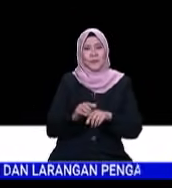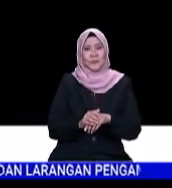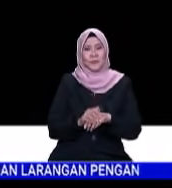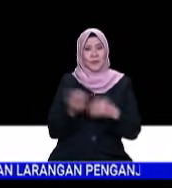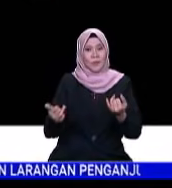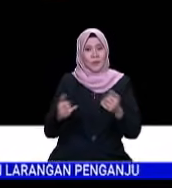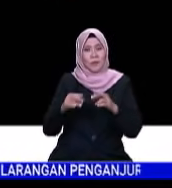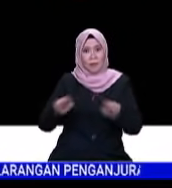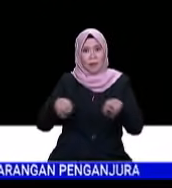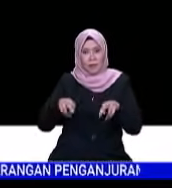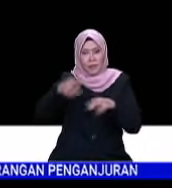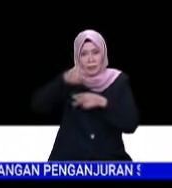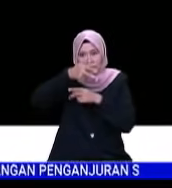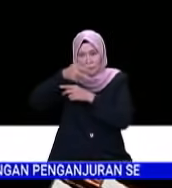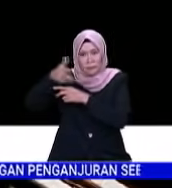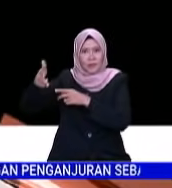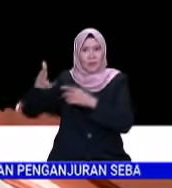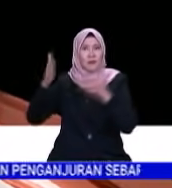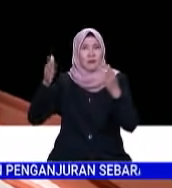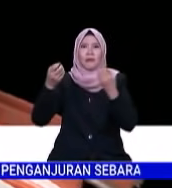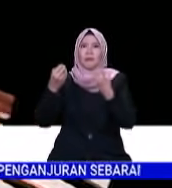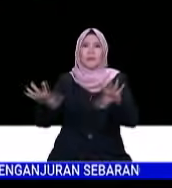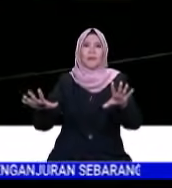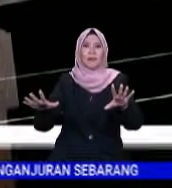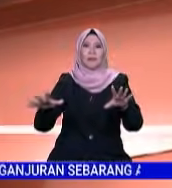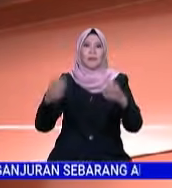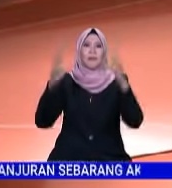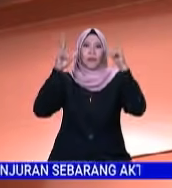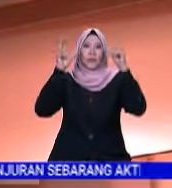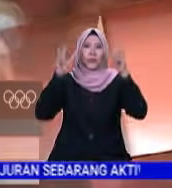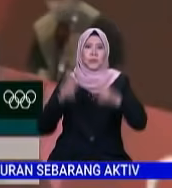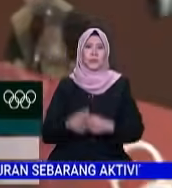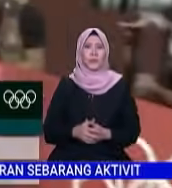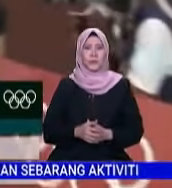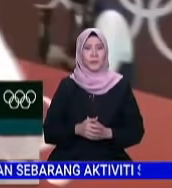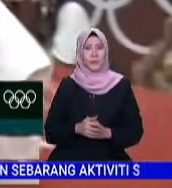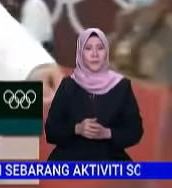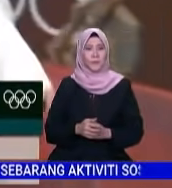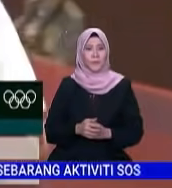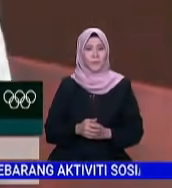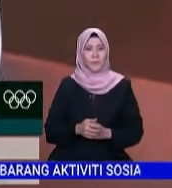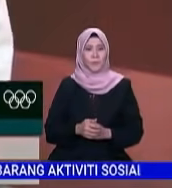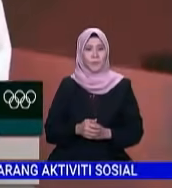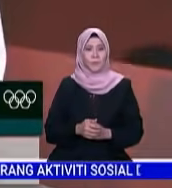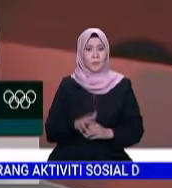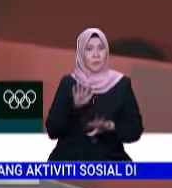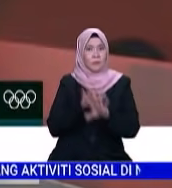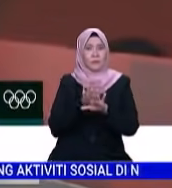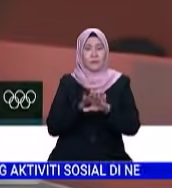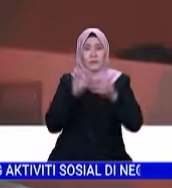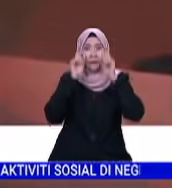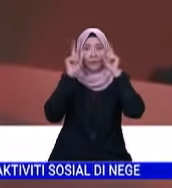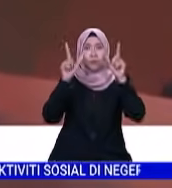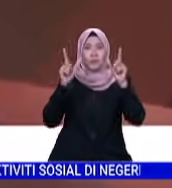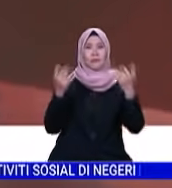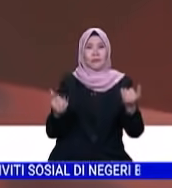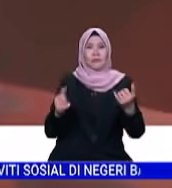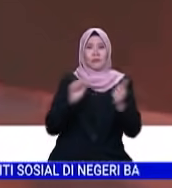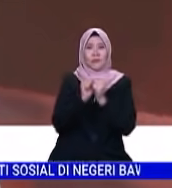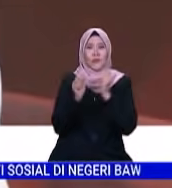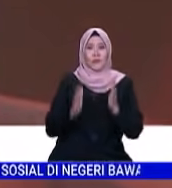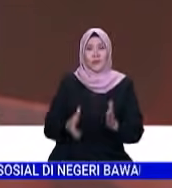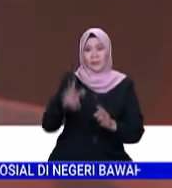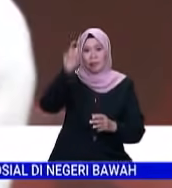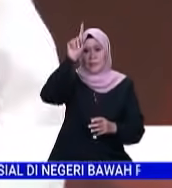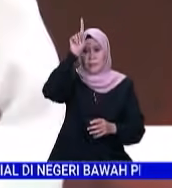hendak dibuat, entiti dilihat akan terus hilang. Ramai yang terkejut melihat atlet Jerman